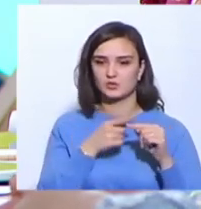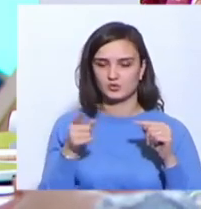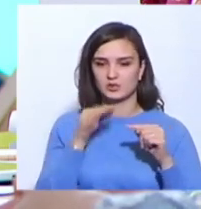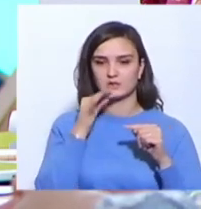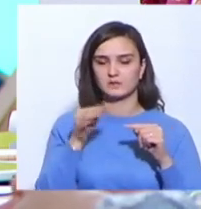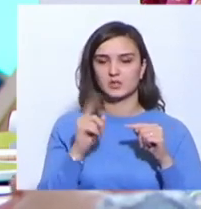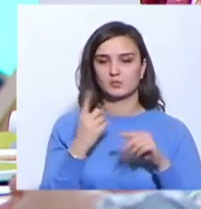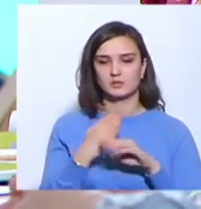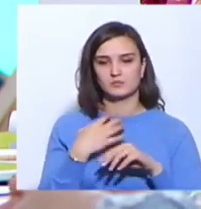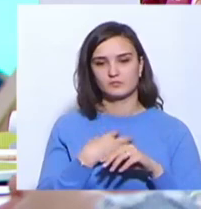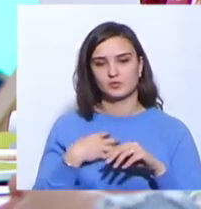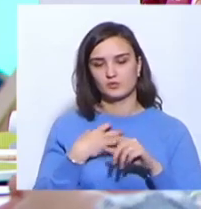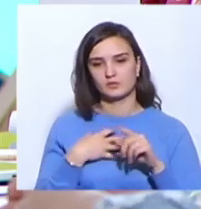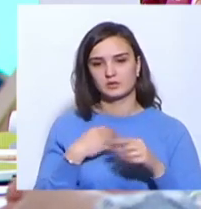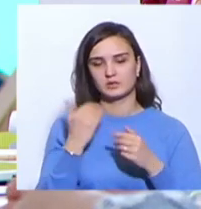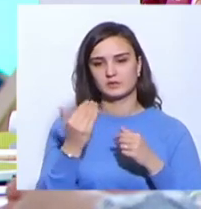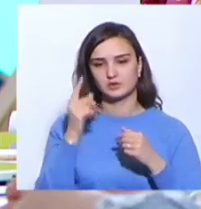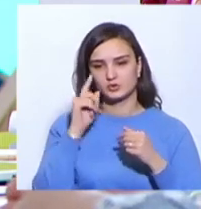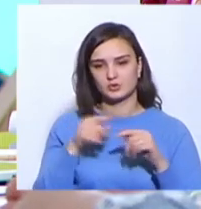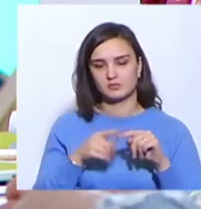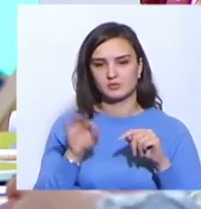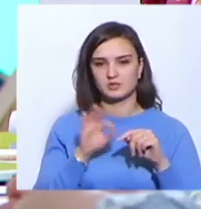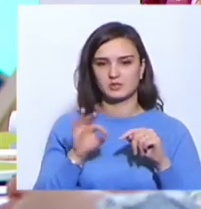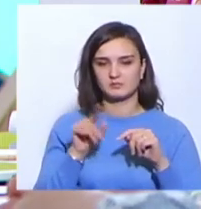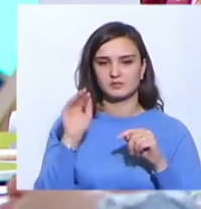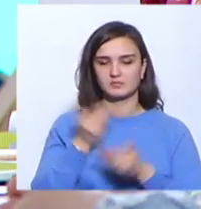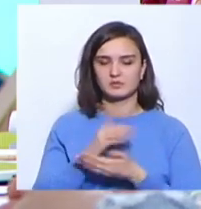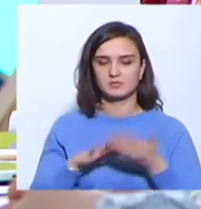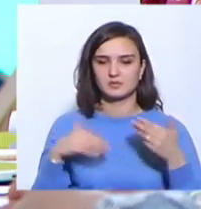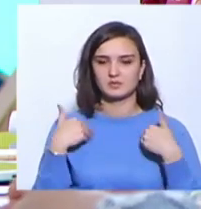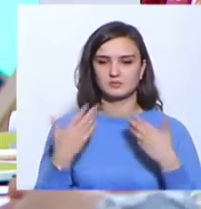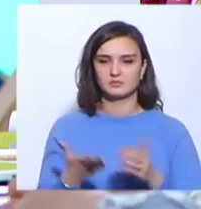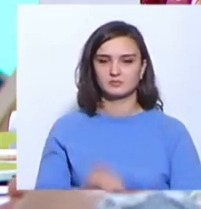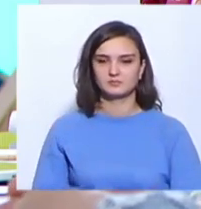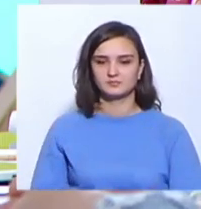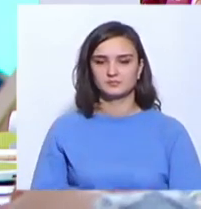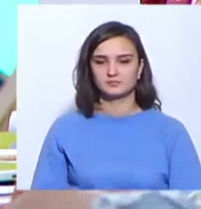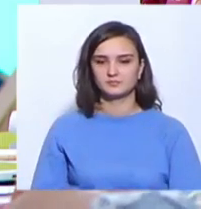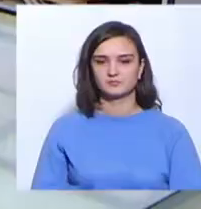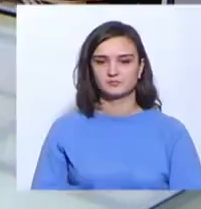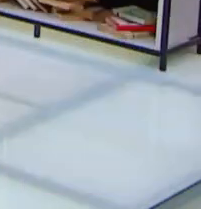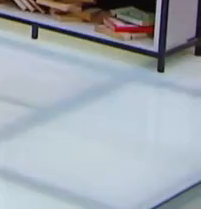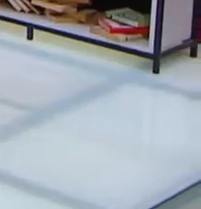შეგახსენებთ, რატომ არის მნიშვნელოვანი, თქვენ ციცოდეთ ამის შესახებ. ნახვამდის ღერძელობას გისურვებთ.